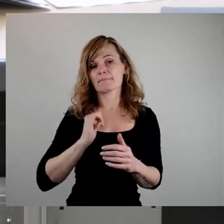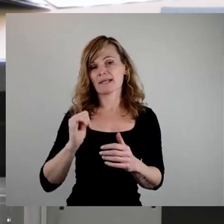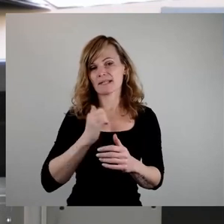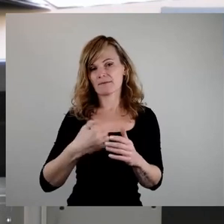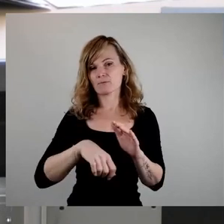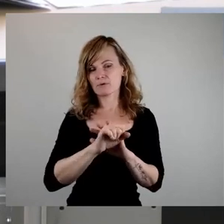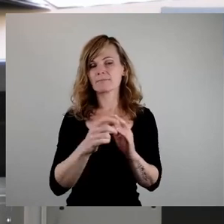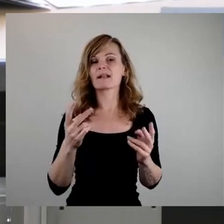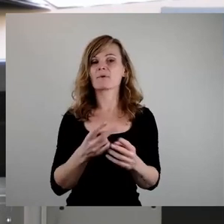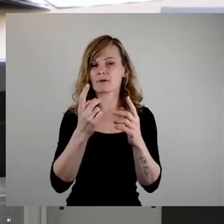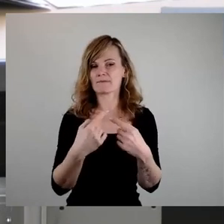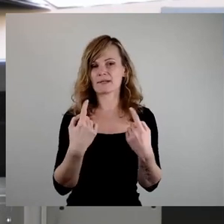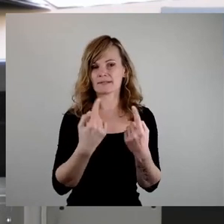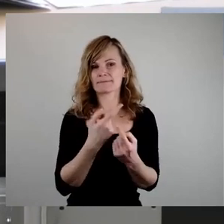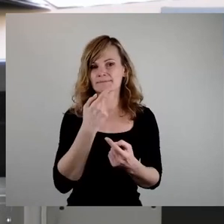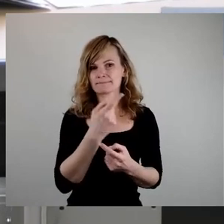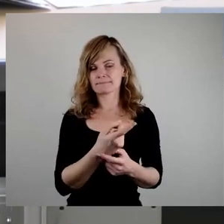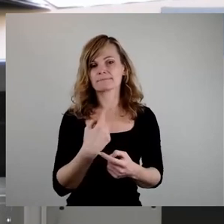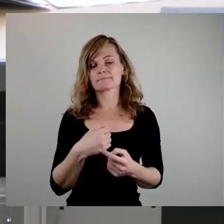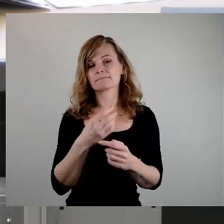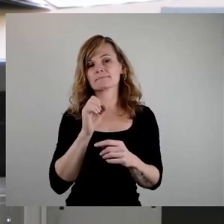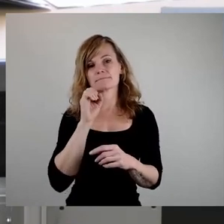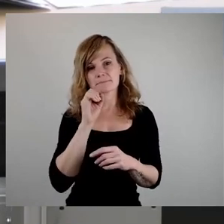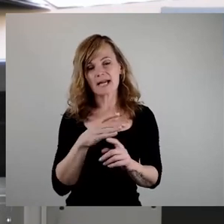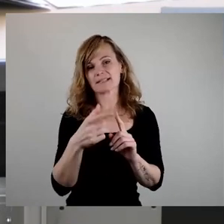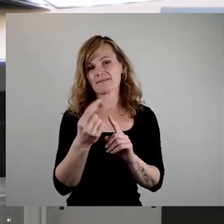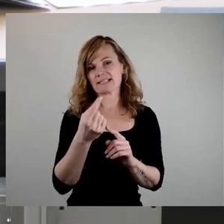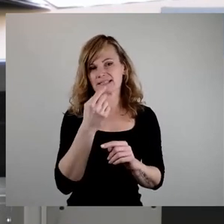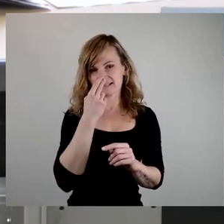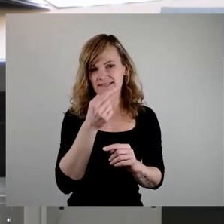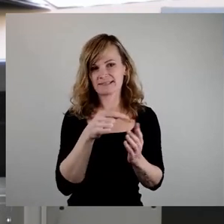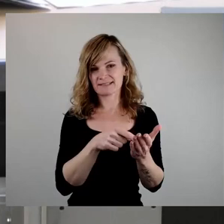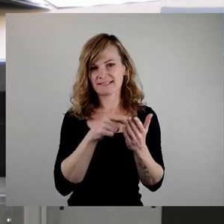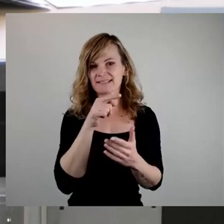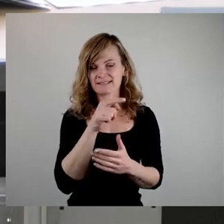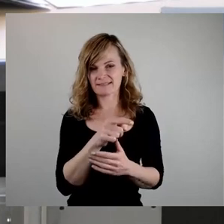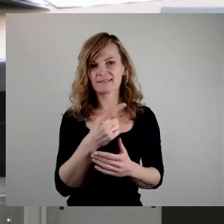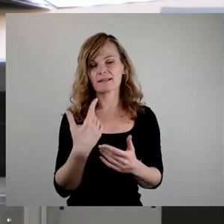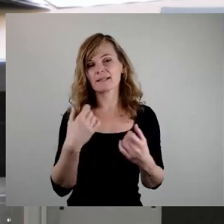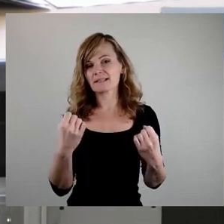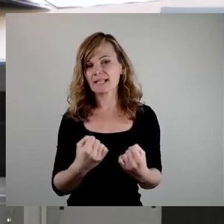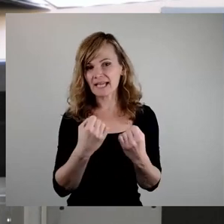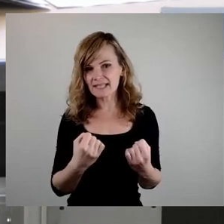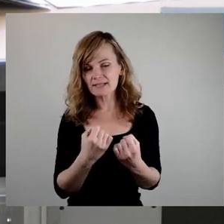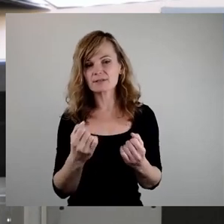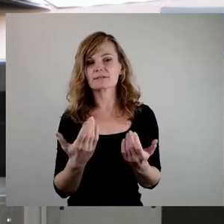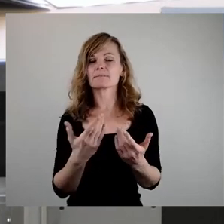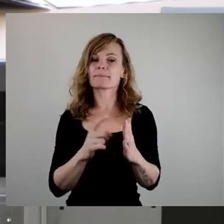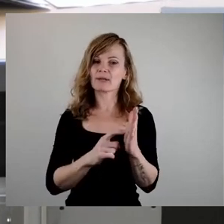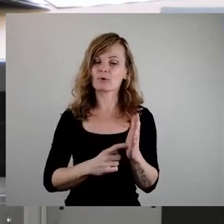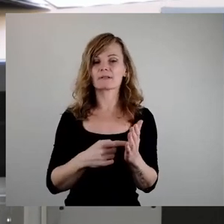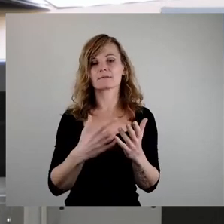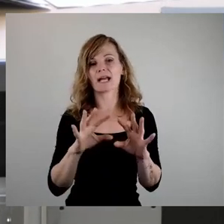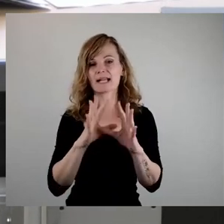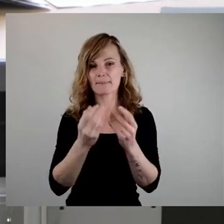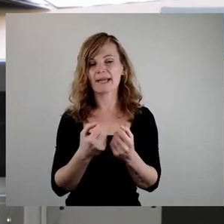dann in Blasewitz auch gezeigt, dann, dass tatsächlich dann die Trainings und auch dann die allgemeinen Bedingungen dann für